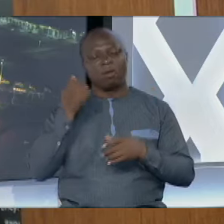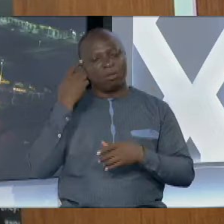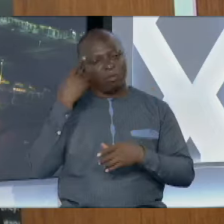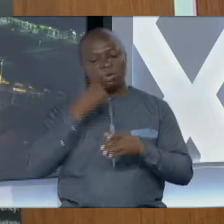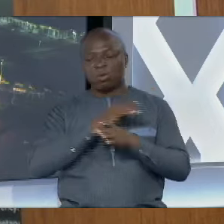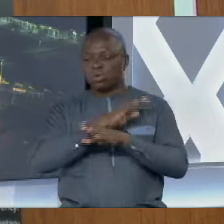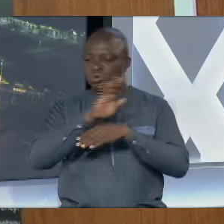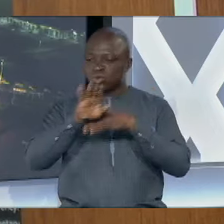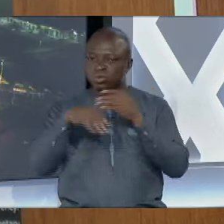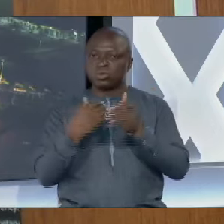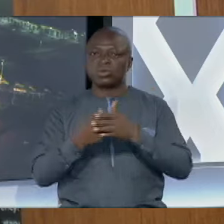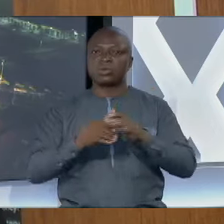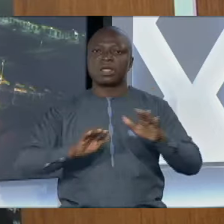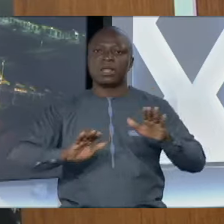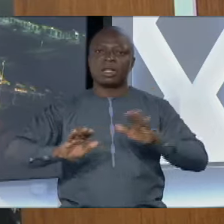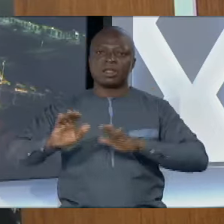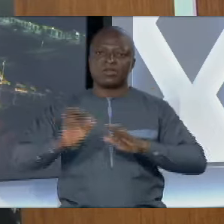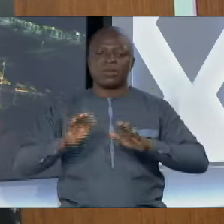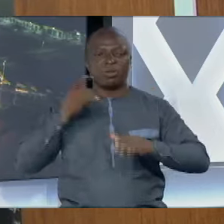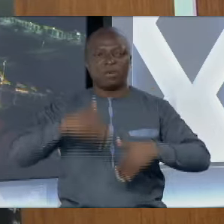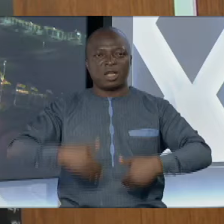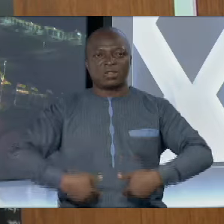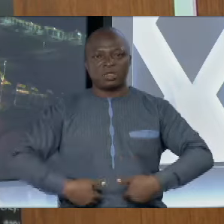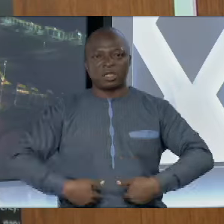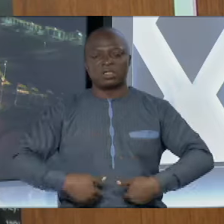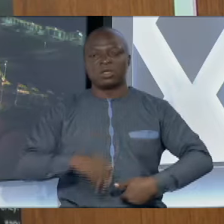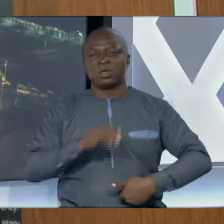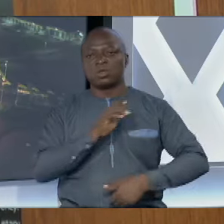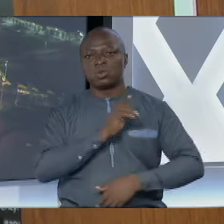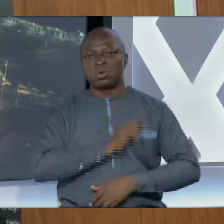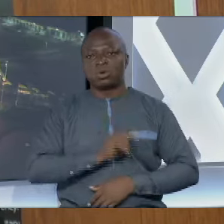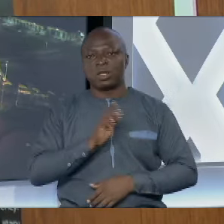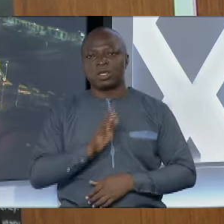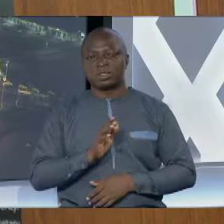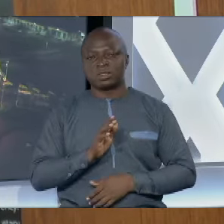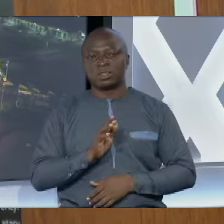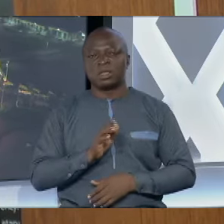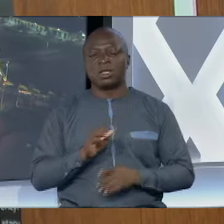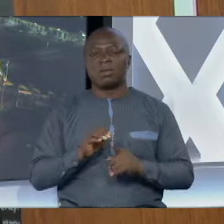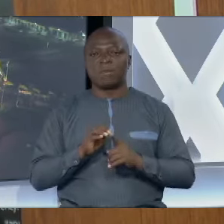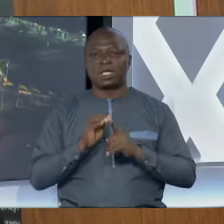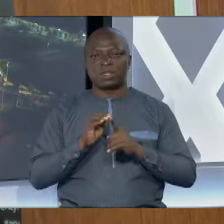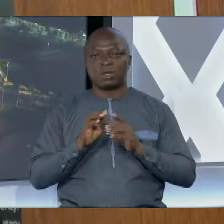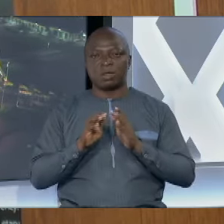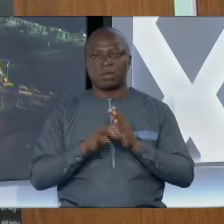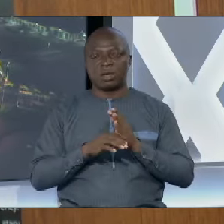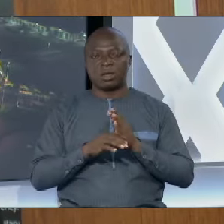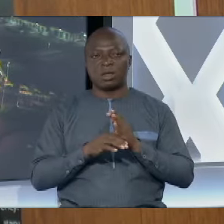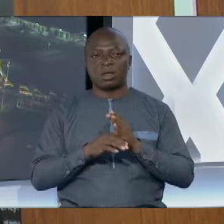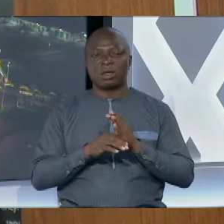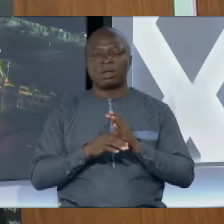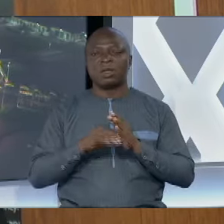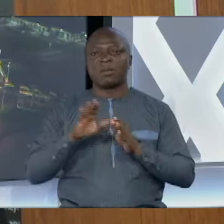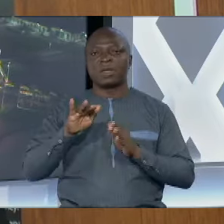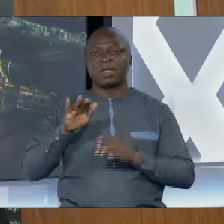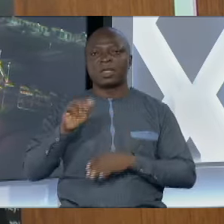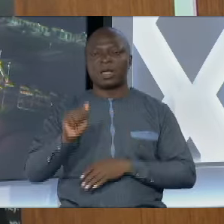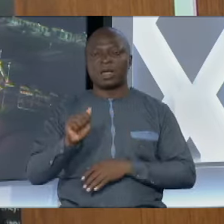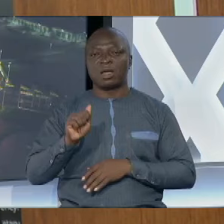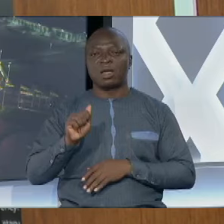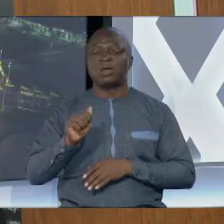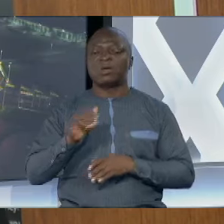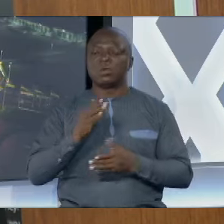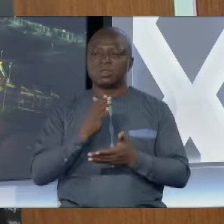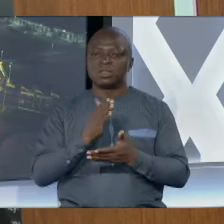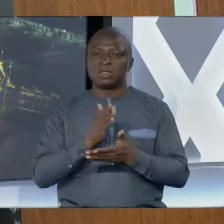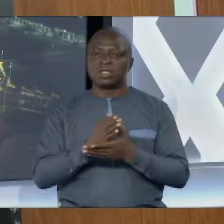ce qu'elle est en train de faire pour la jeunesse togolaise, plus particulièrement. Et la BIA ne cesse